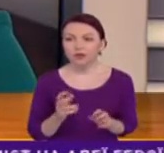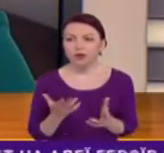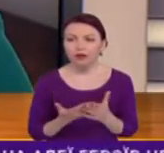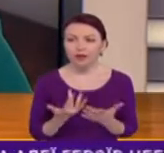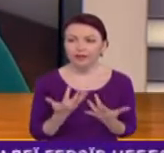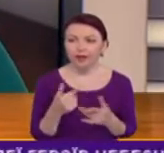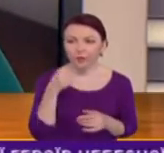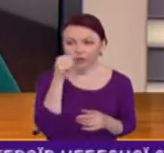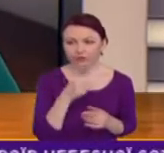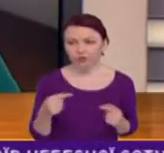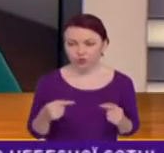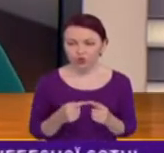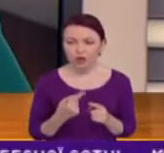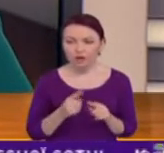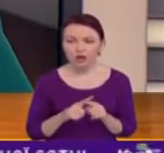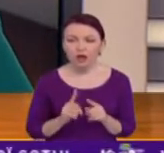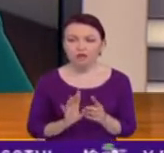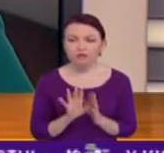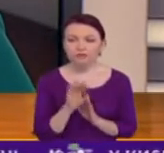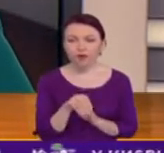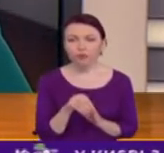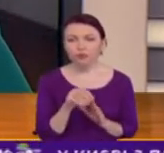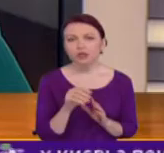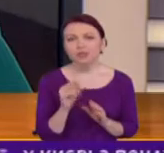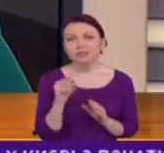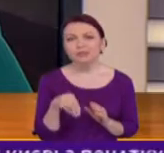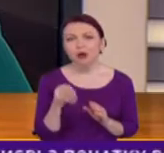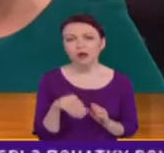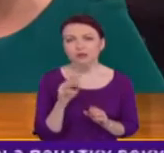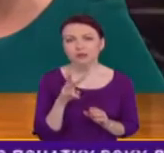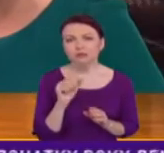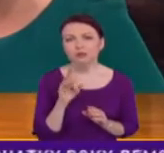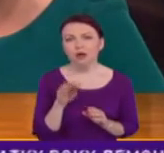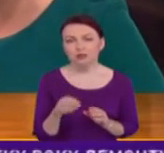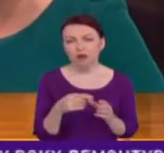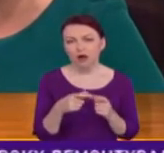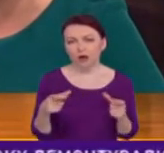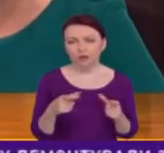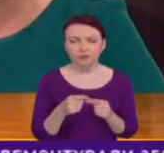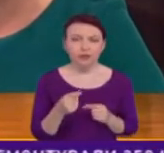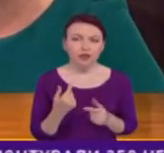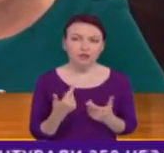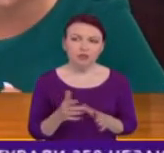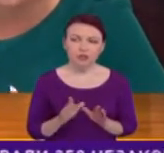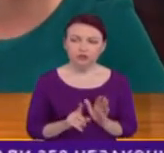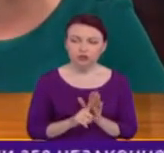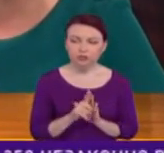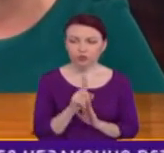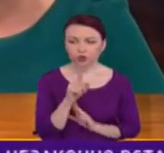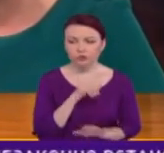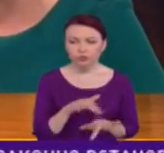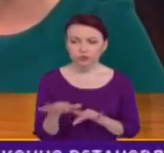запуск «Київ-смарт-карт». Вже у всіх, мені здається, видах громадського транспорту запущені процеси саме